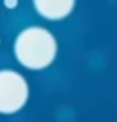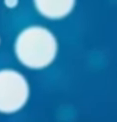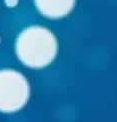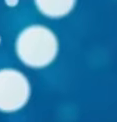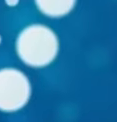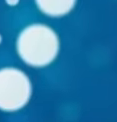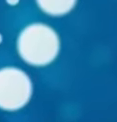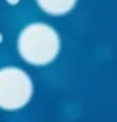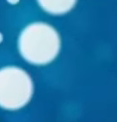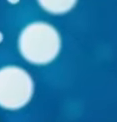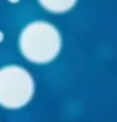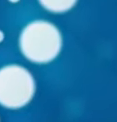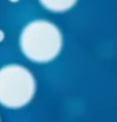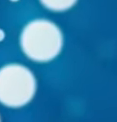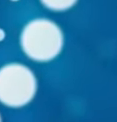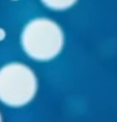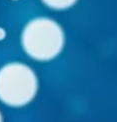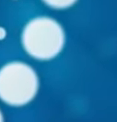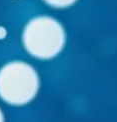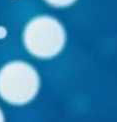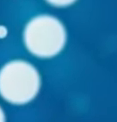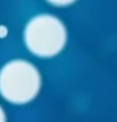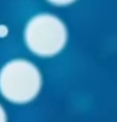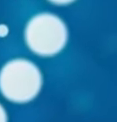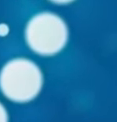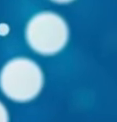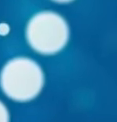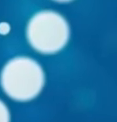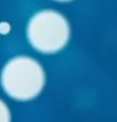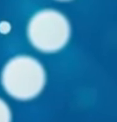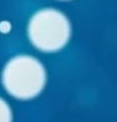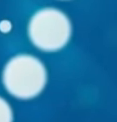Signori, davvero cortesemente, possiamo prendere posto?